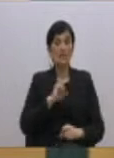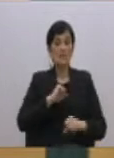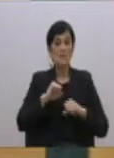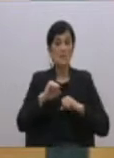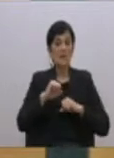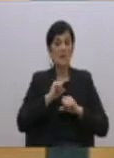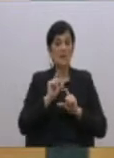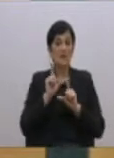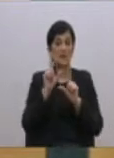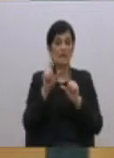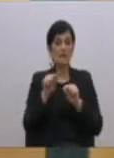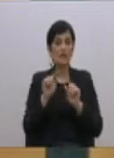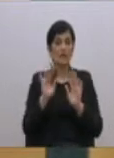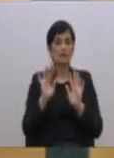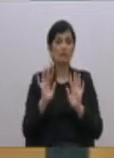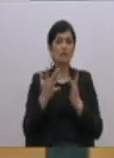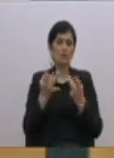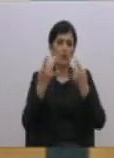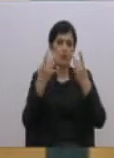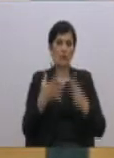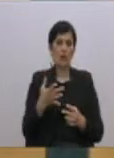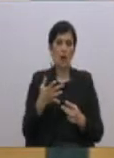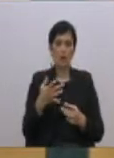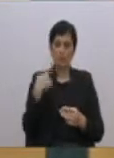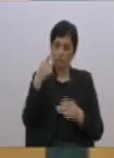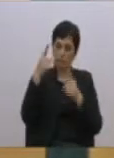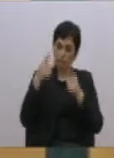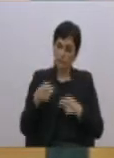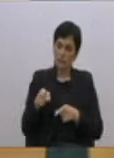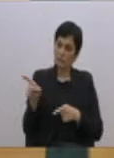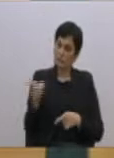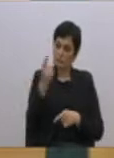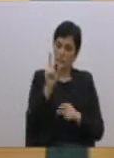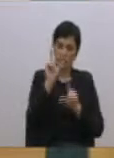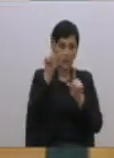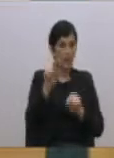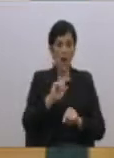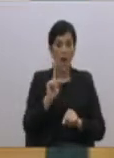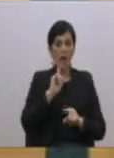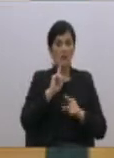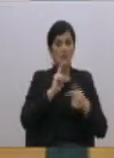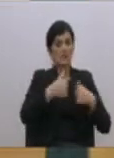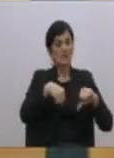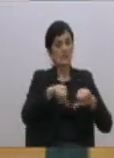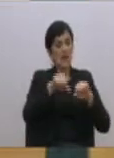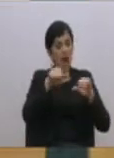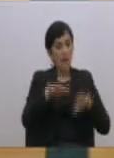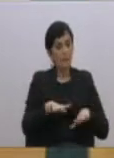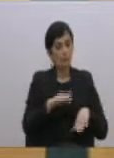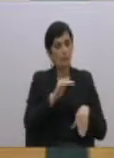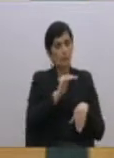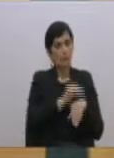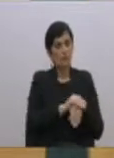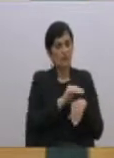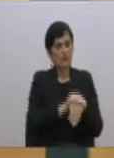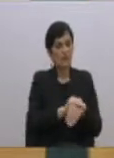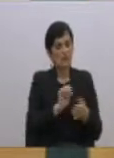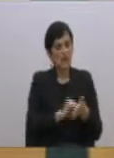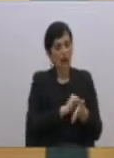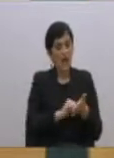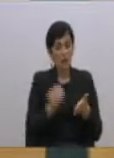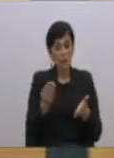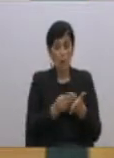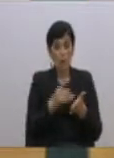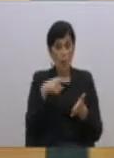ხდება შემთხვევითი, აი უბრალოდ ესე კონკრეტული პირი უნდა იქნეს მივლინებული. ამას ჭირდება საბჭოს გადაწყვეტილება და დასაბუთება. და თუ პირი არ ეთანხმება